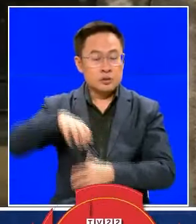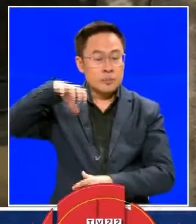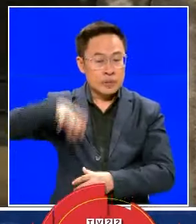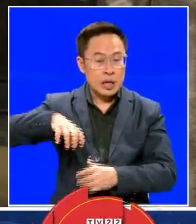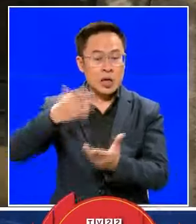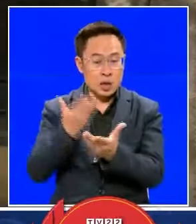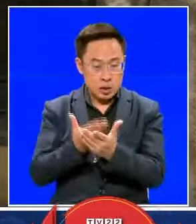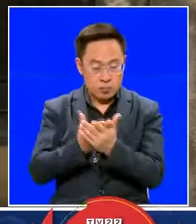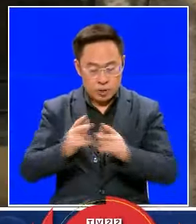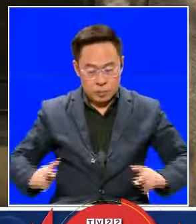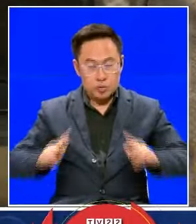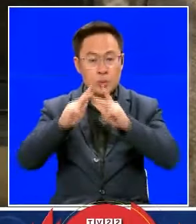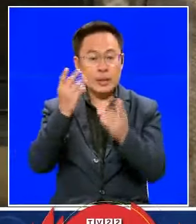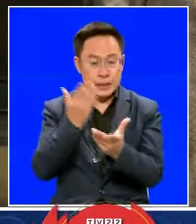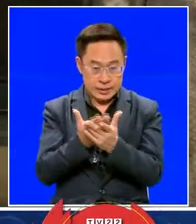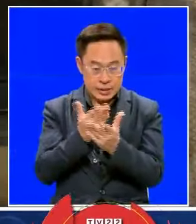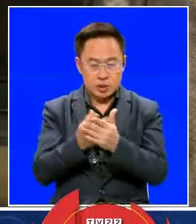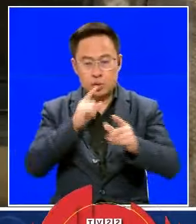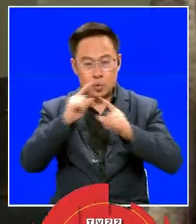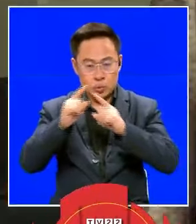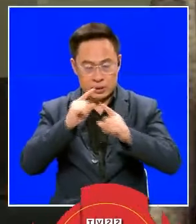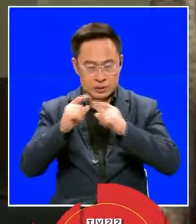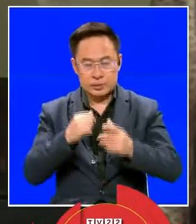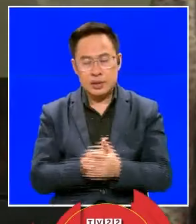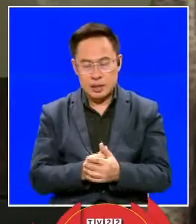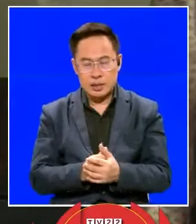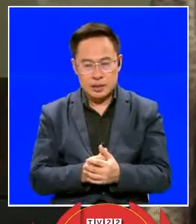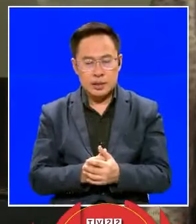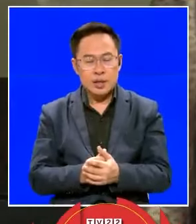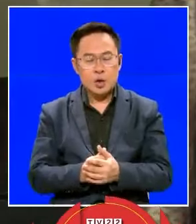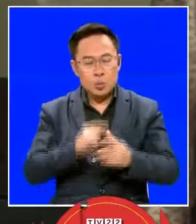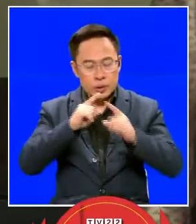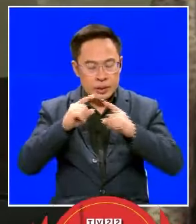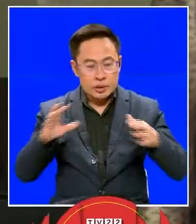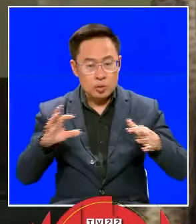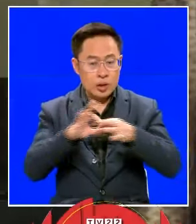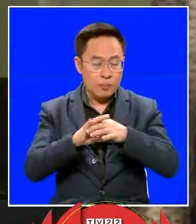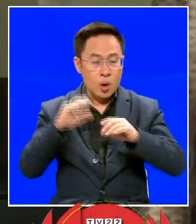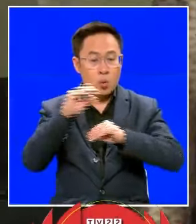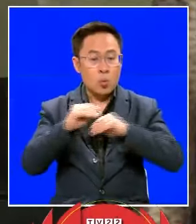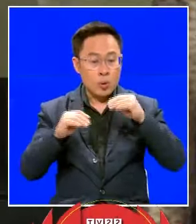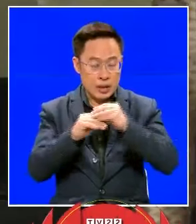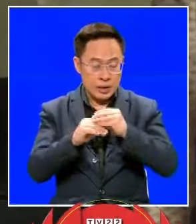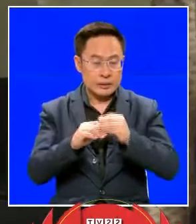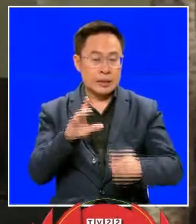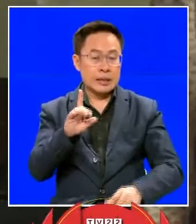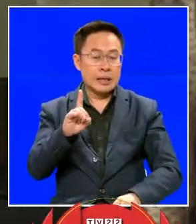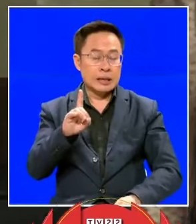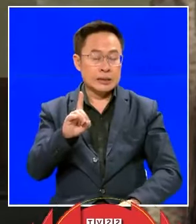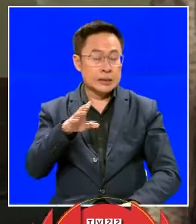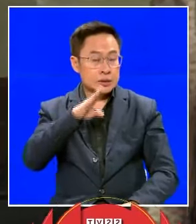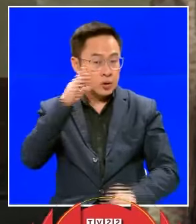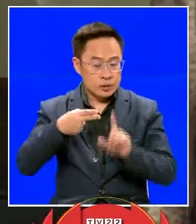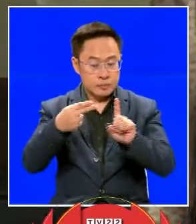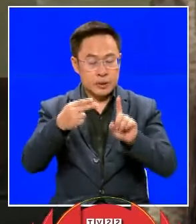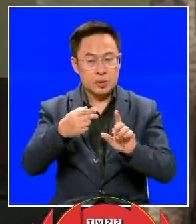กับกระทรวงการคลังเขาไปคุยกันจะไปเพิ่มงบครับทำนโยบายิิอ walletโดยสำนักงานสำนัก